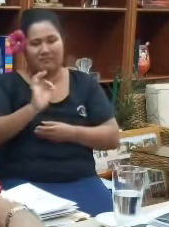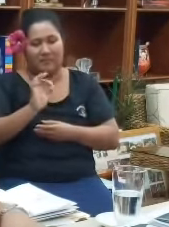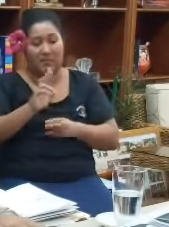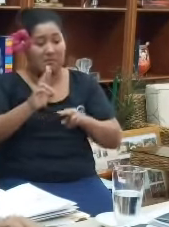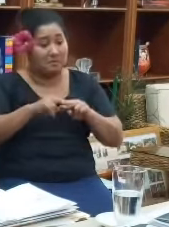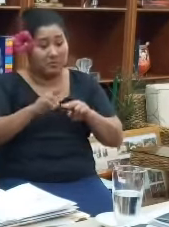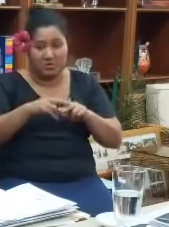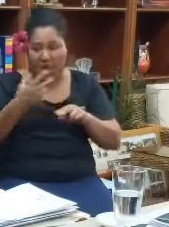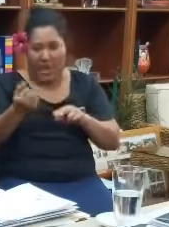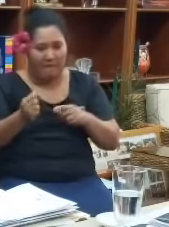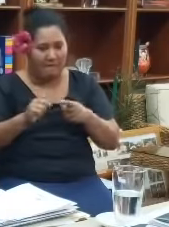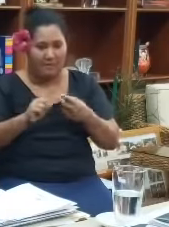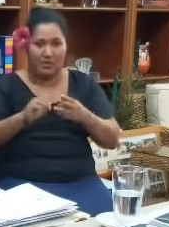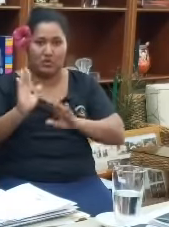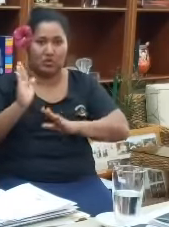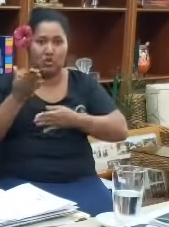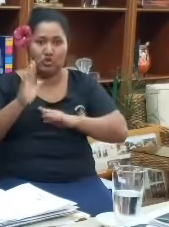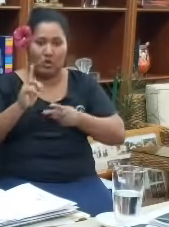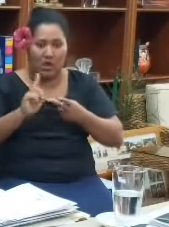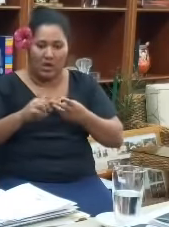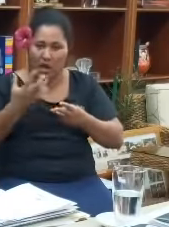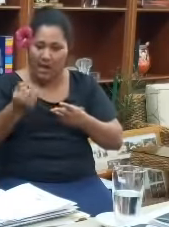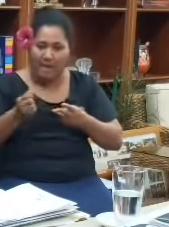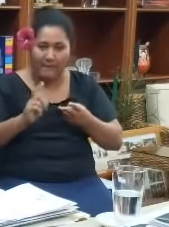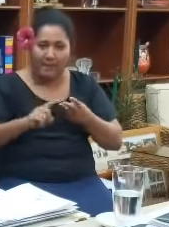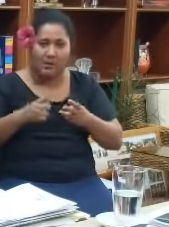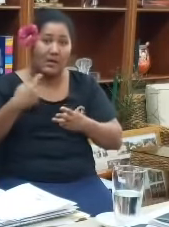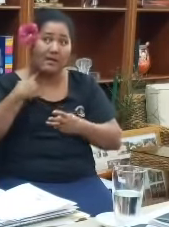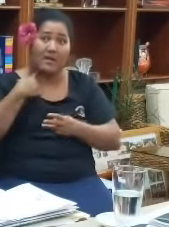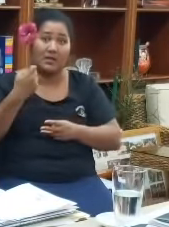fiti tonga amerik samo